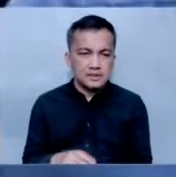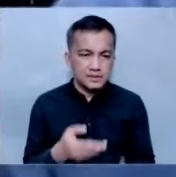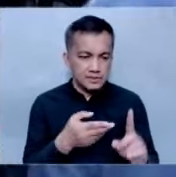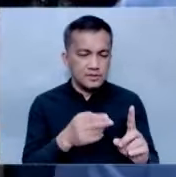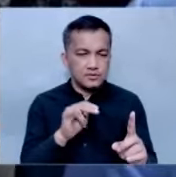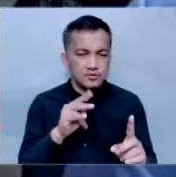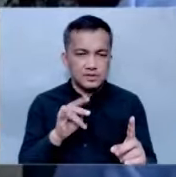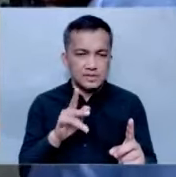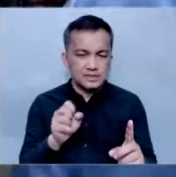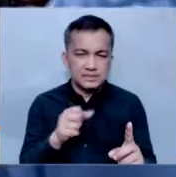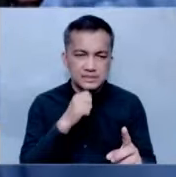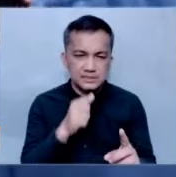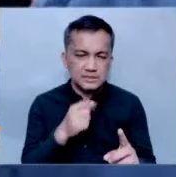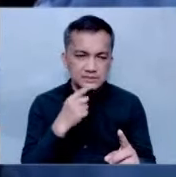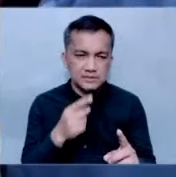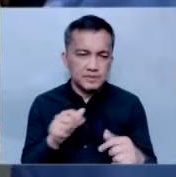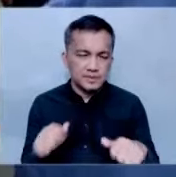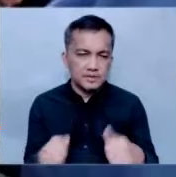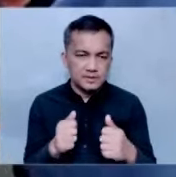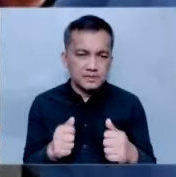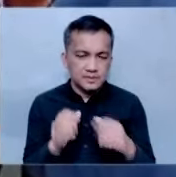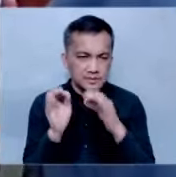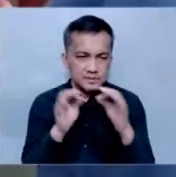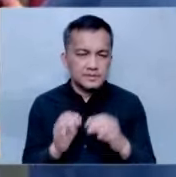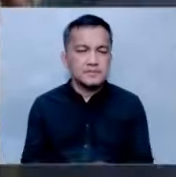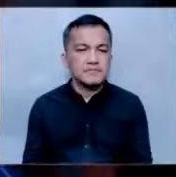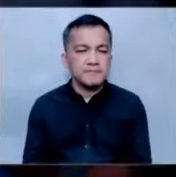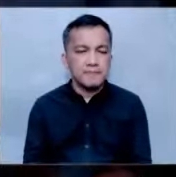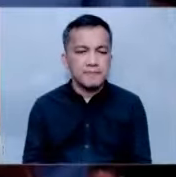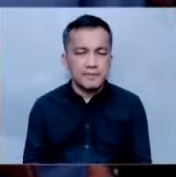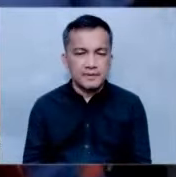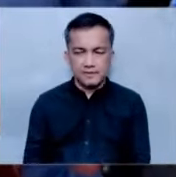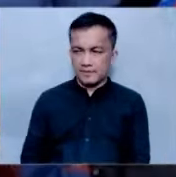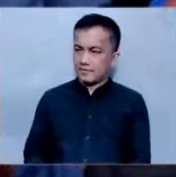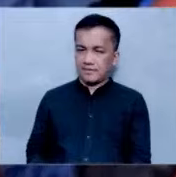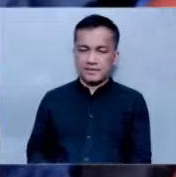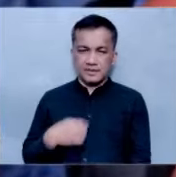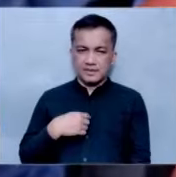niya tinuturing na hamon ang pagpapadrug test. I don't take that as a